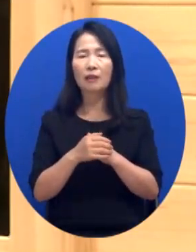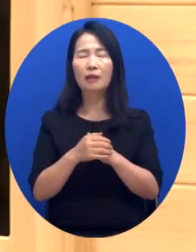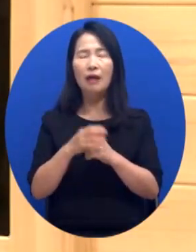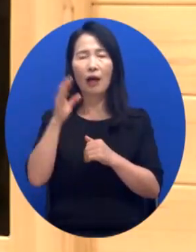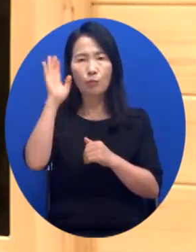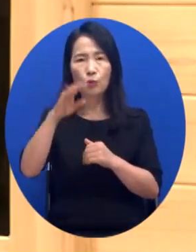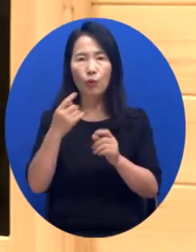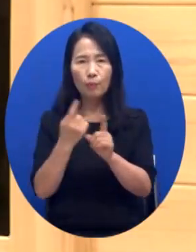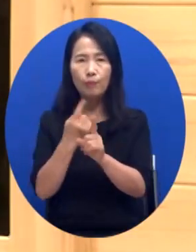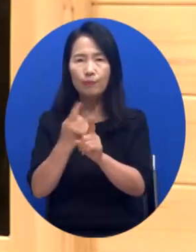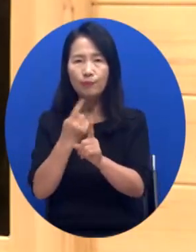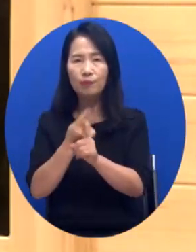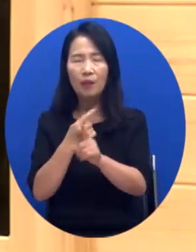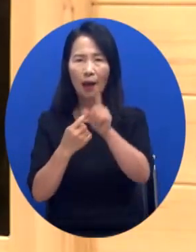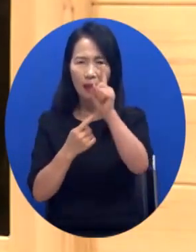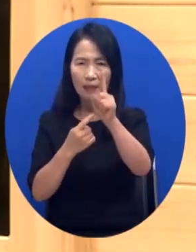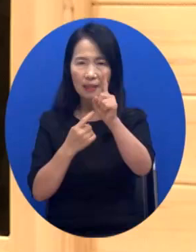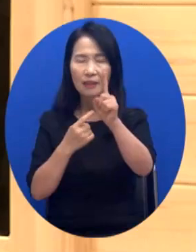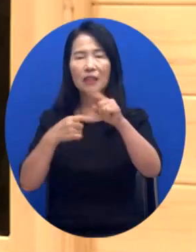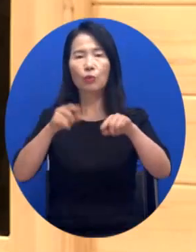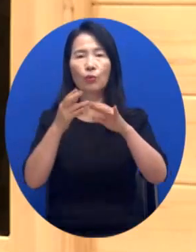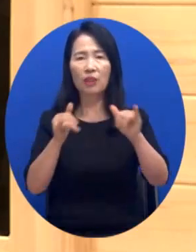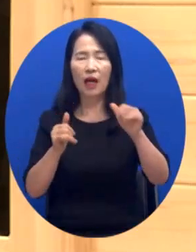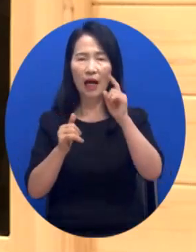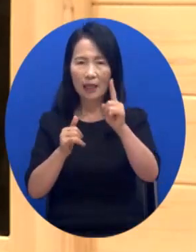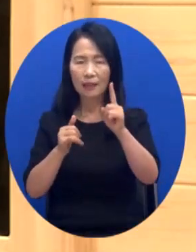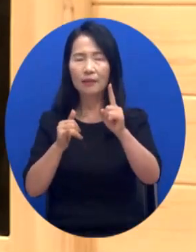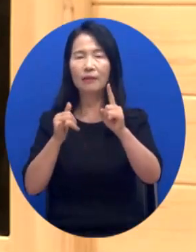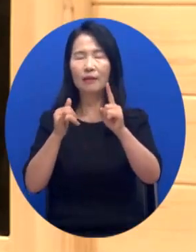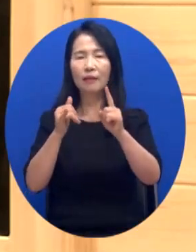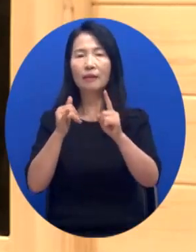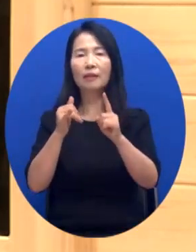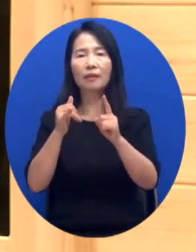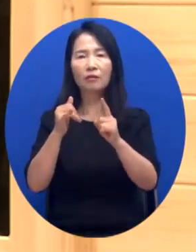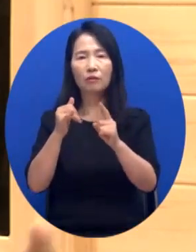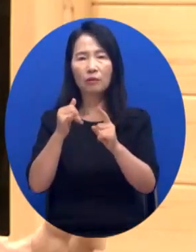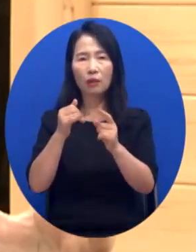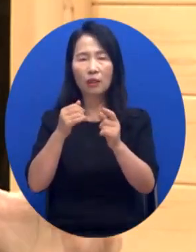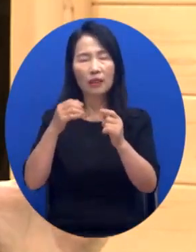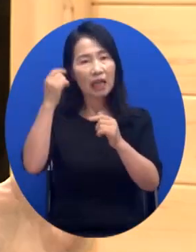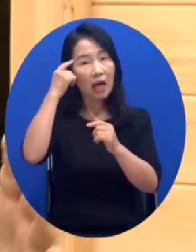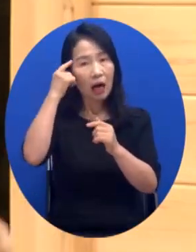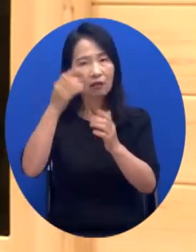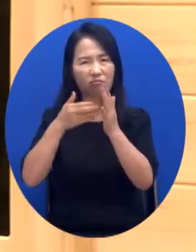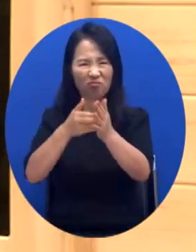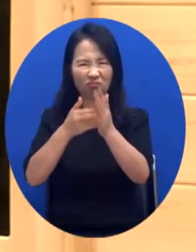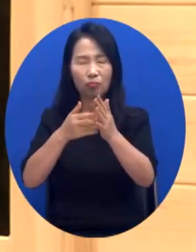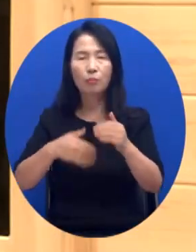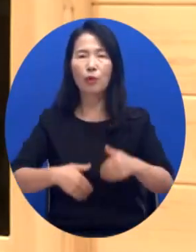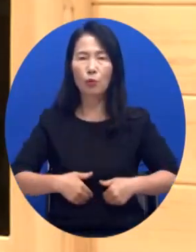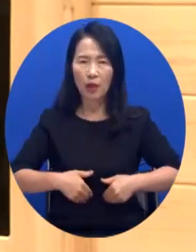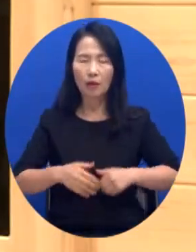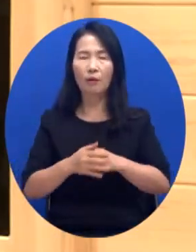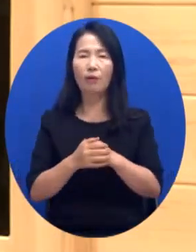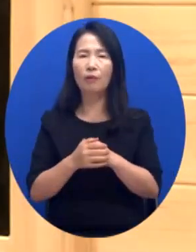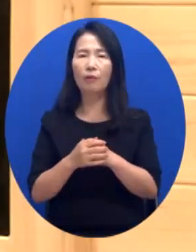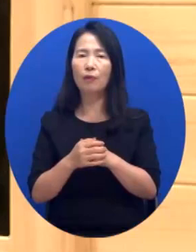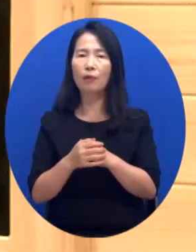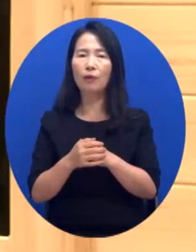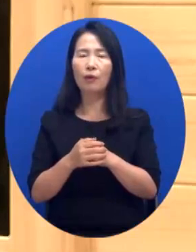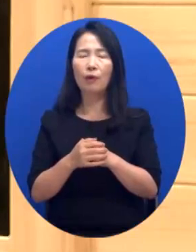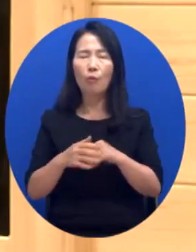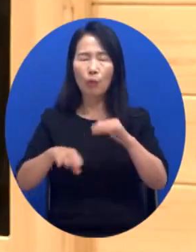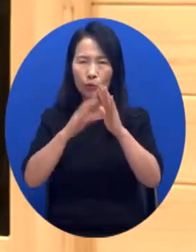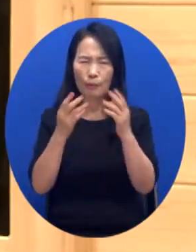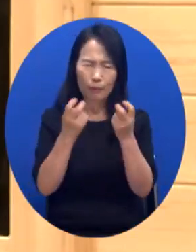되고 원 메시지, 원 리더십이 필요합니다. 그러기 위해서 제가 모든 그 수단을